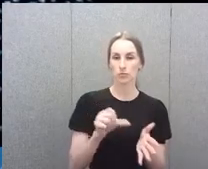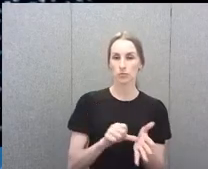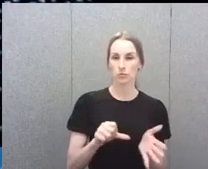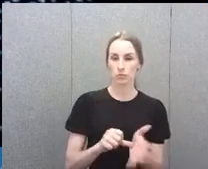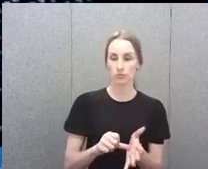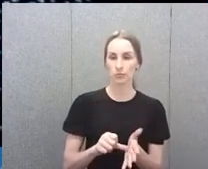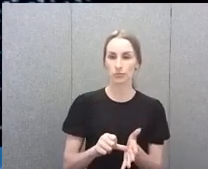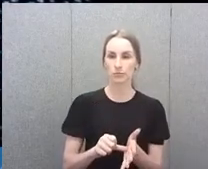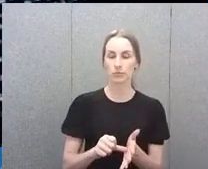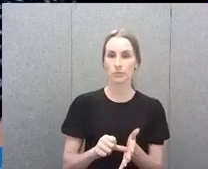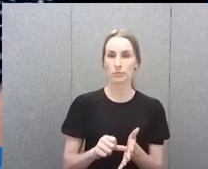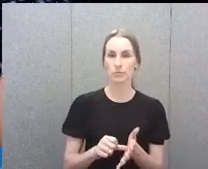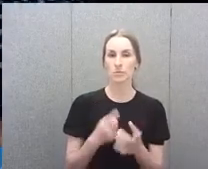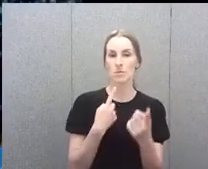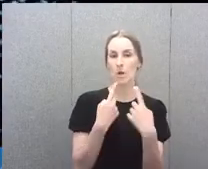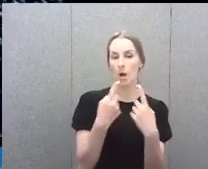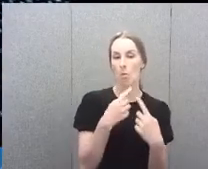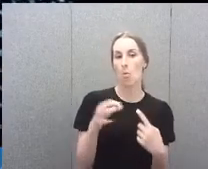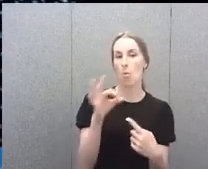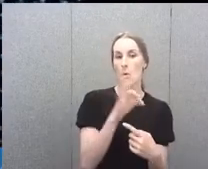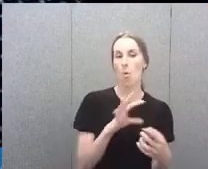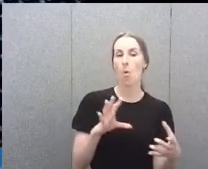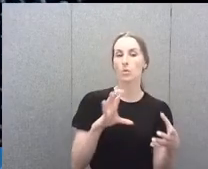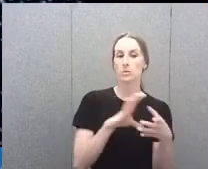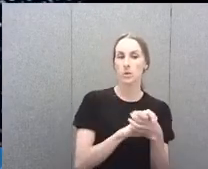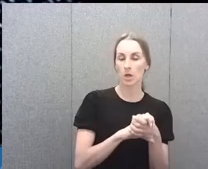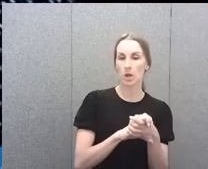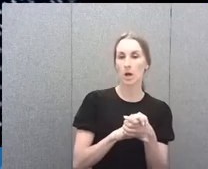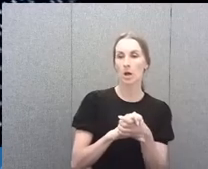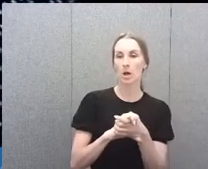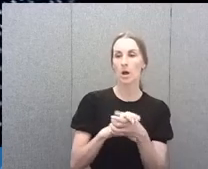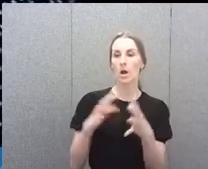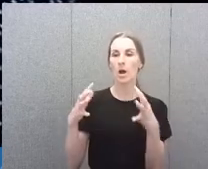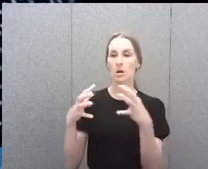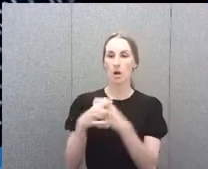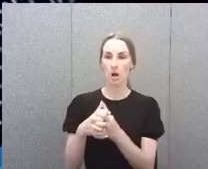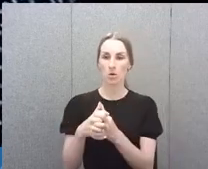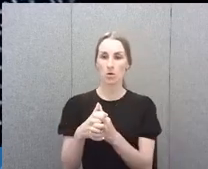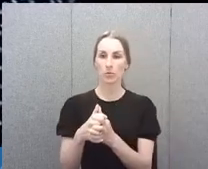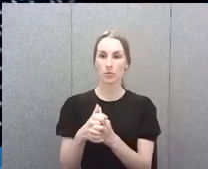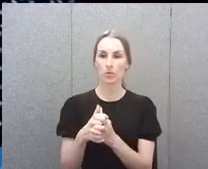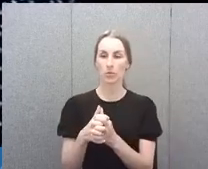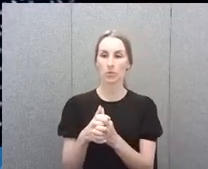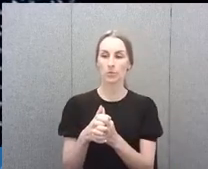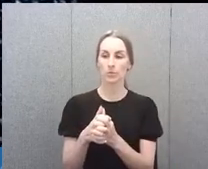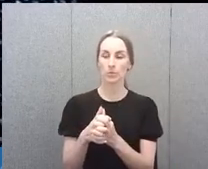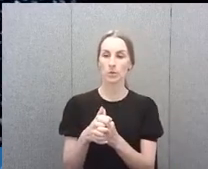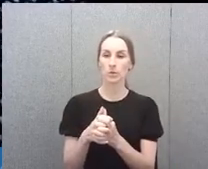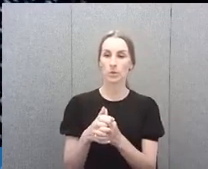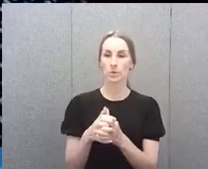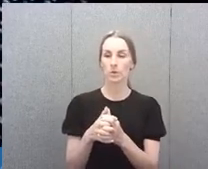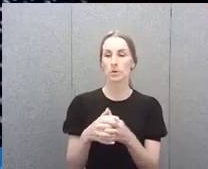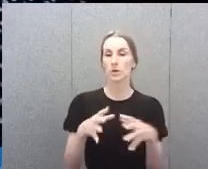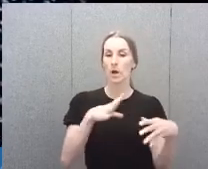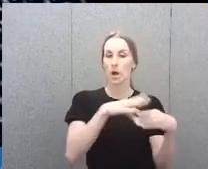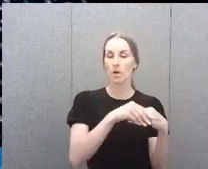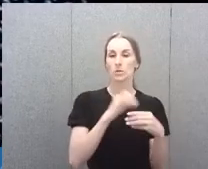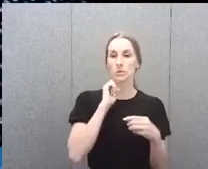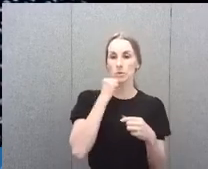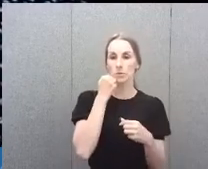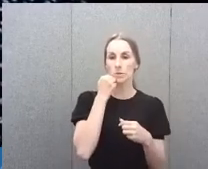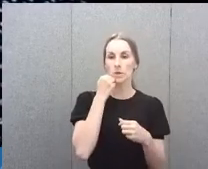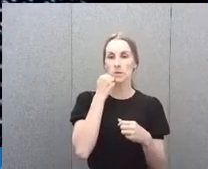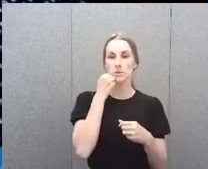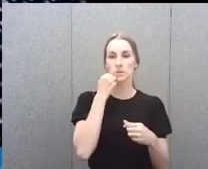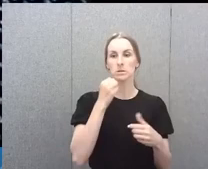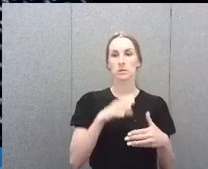войны и того, что мы все вместе можем сделать для того, чтобы лучше обеспечить права человека. В этой сессии я хочу